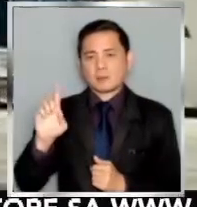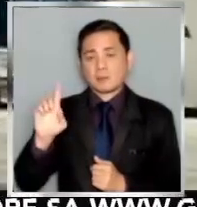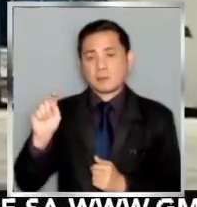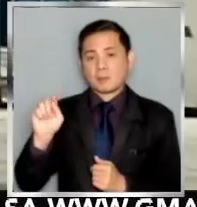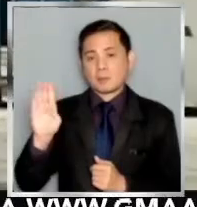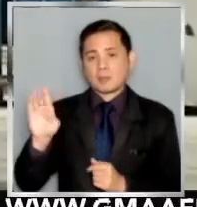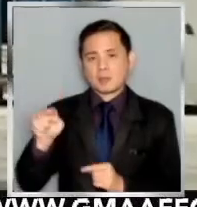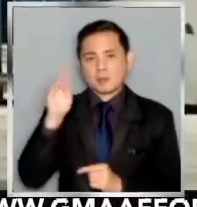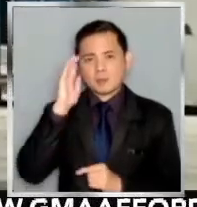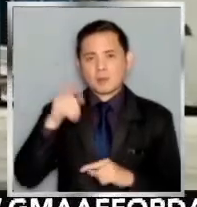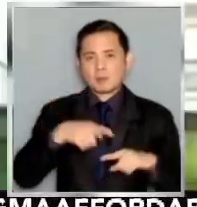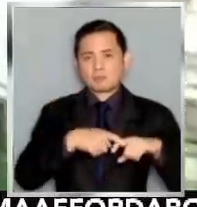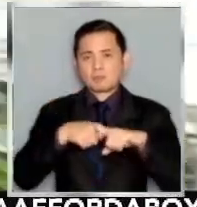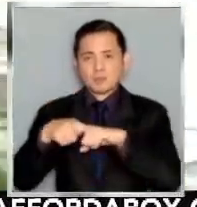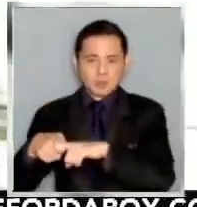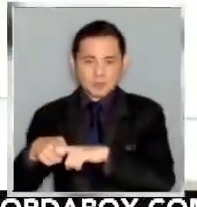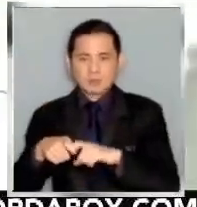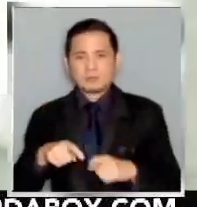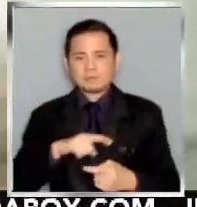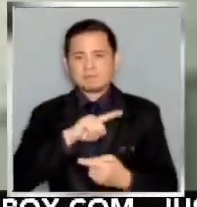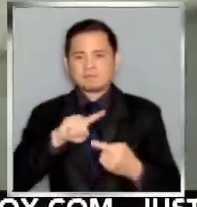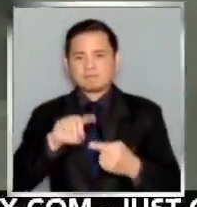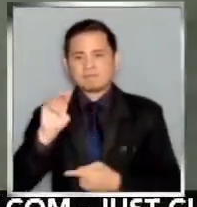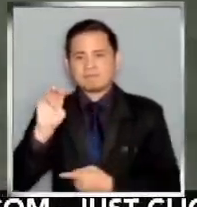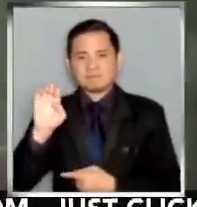sa 15 ng Marso.